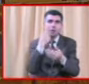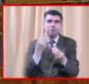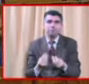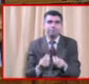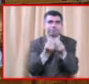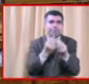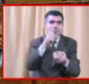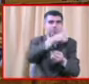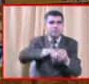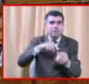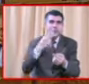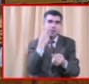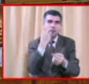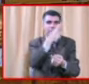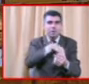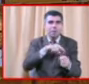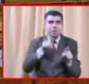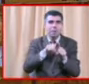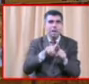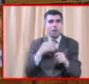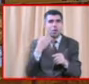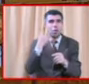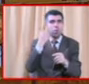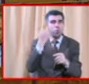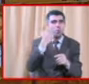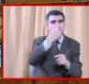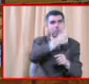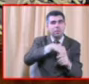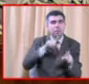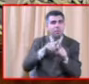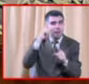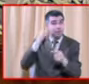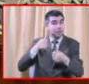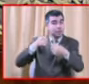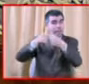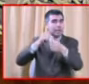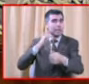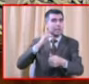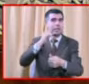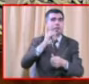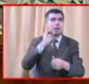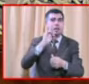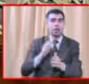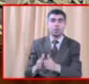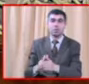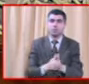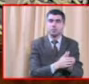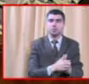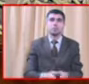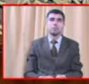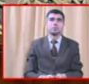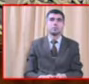محسوب يخدر الرأي العام. سيد الوزير، شكرا. فذكر إنما أنت. هل هناك من تعقيب إضافي؟